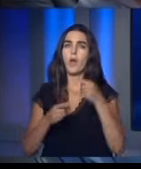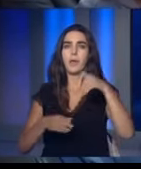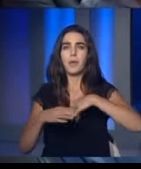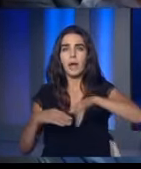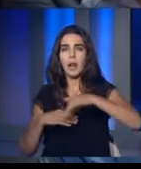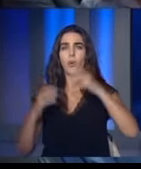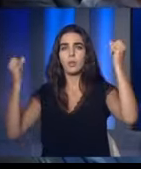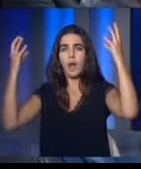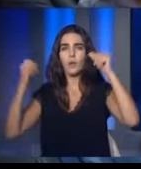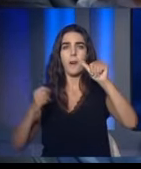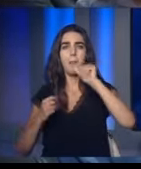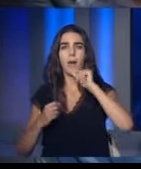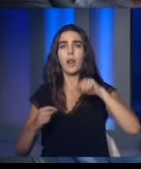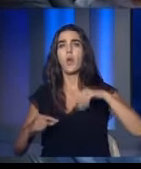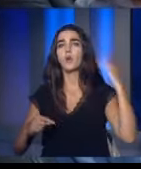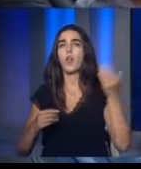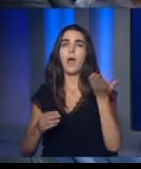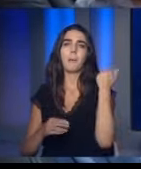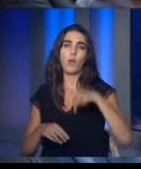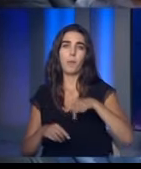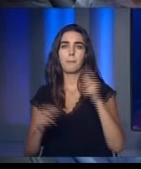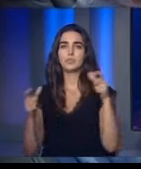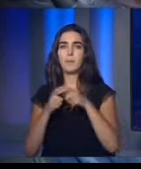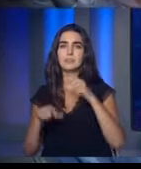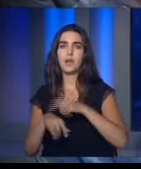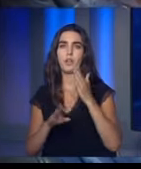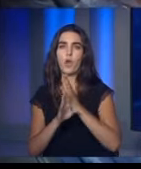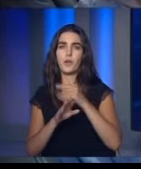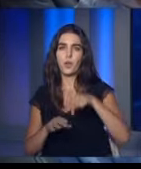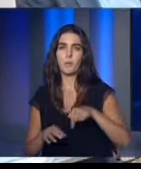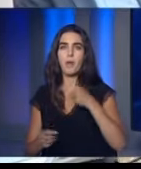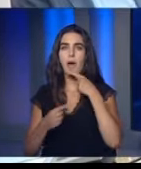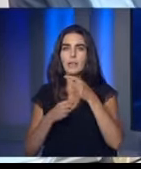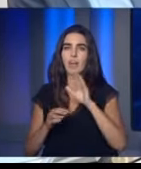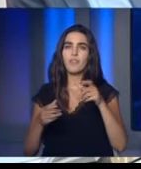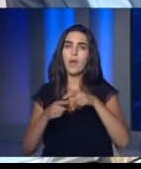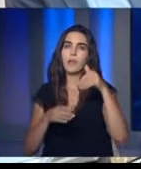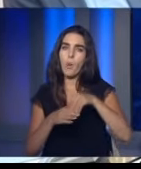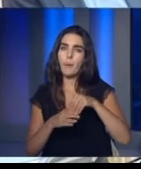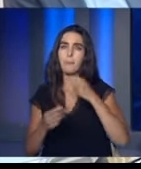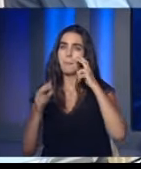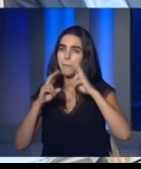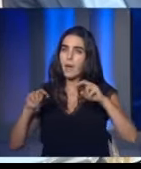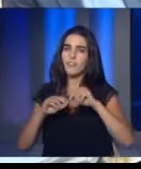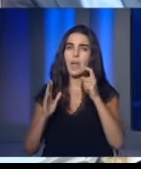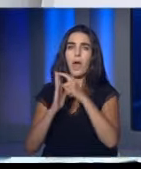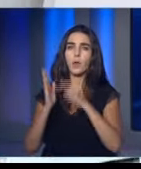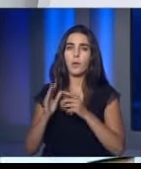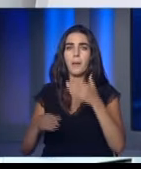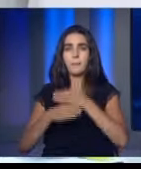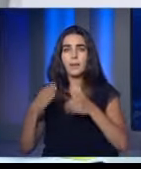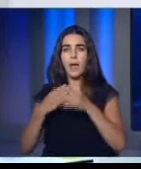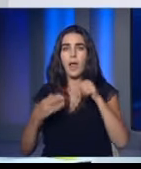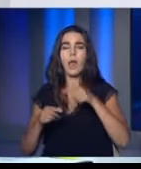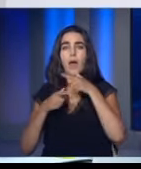عقدت لجنة الأشغال العامة والنقل والطاقة والمياه جلسة قبل ظهر اليوم برئاسة النائب سجي عطية وحضور الأعضاء النواب،